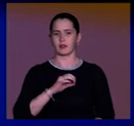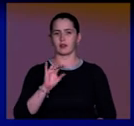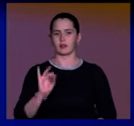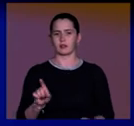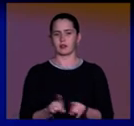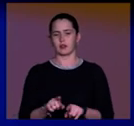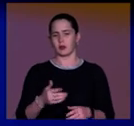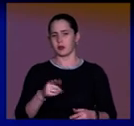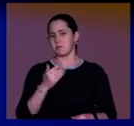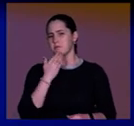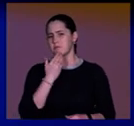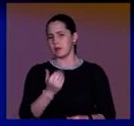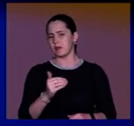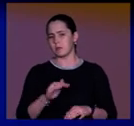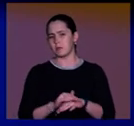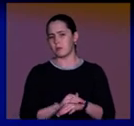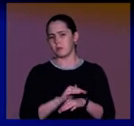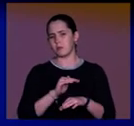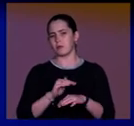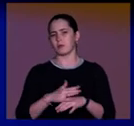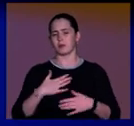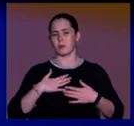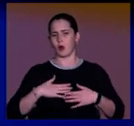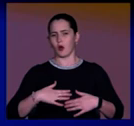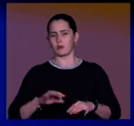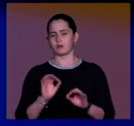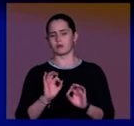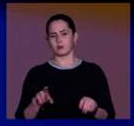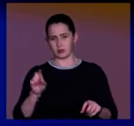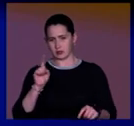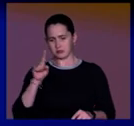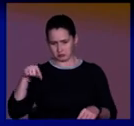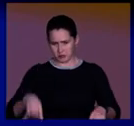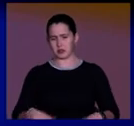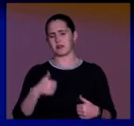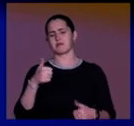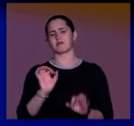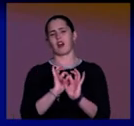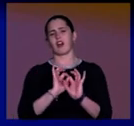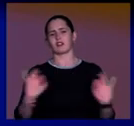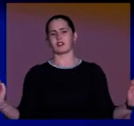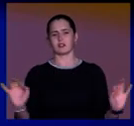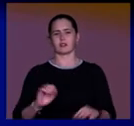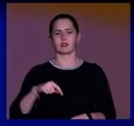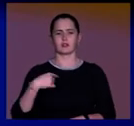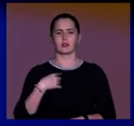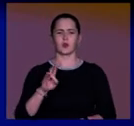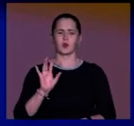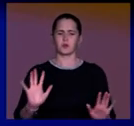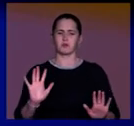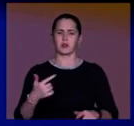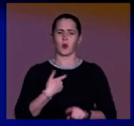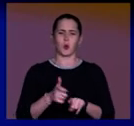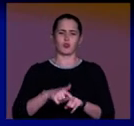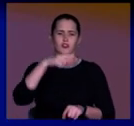вот таким спокойным ласковым голосом здесь хорошо сказал он только мне очень жарко